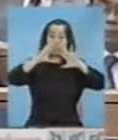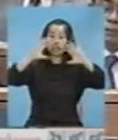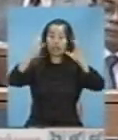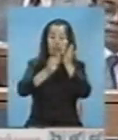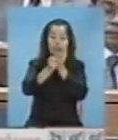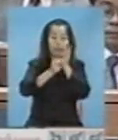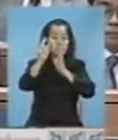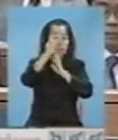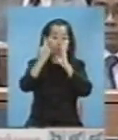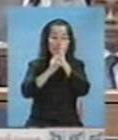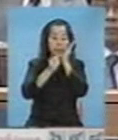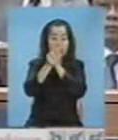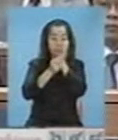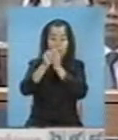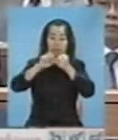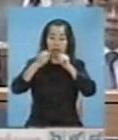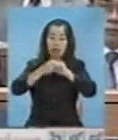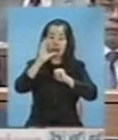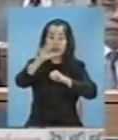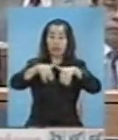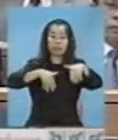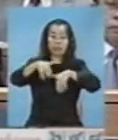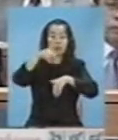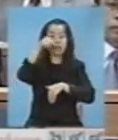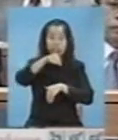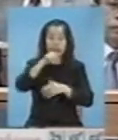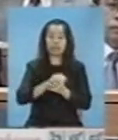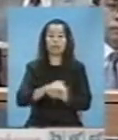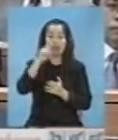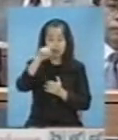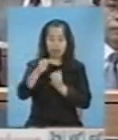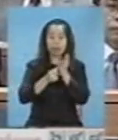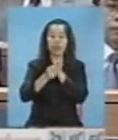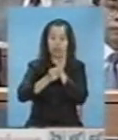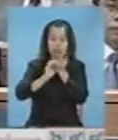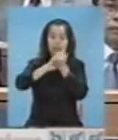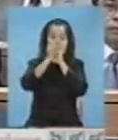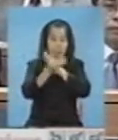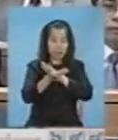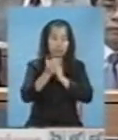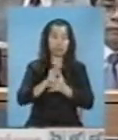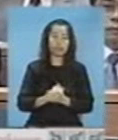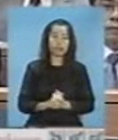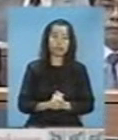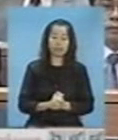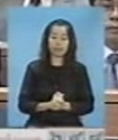อแก้ปัญหาให้กับประชาชนจุดอ่อนเหล่านี้ควรได้รับการปรับปรุงแก้ไขต่อไป